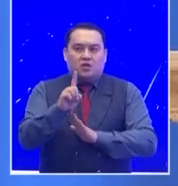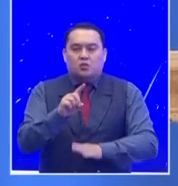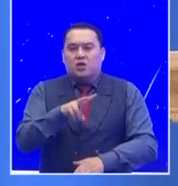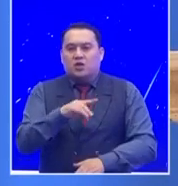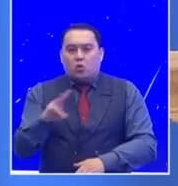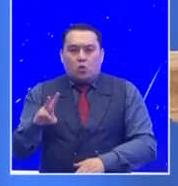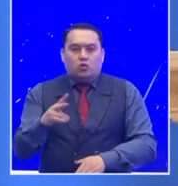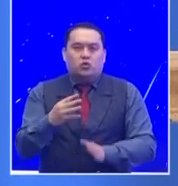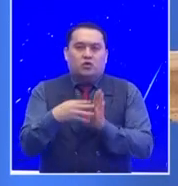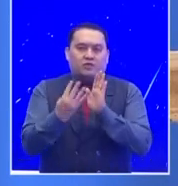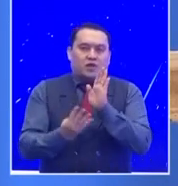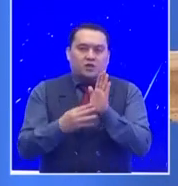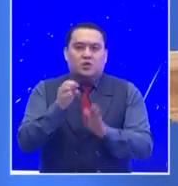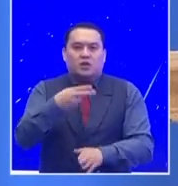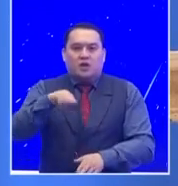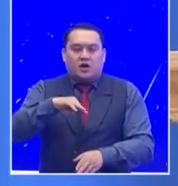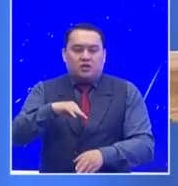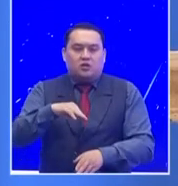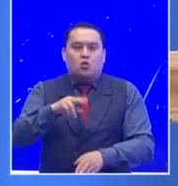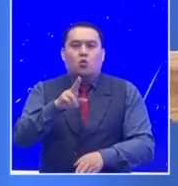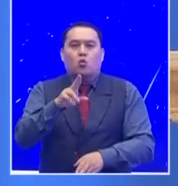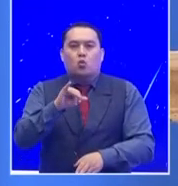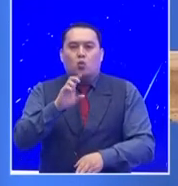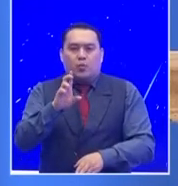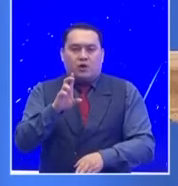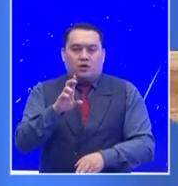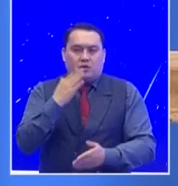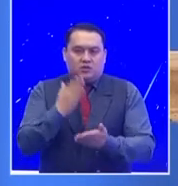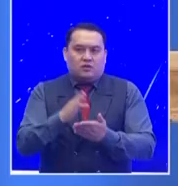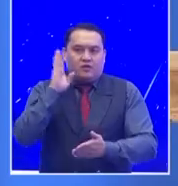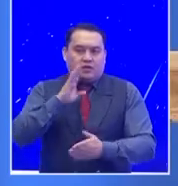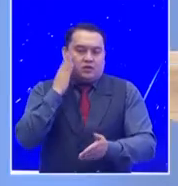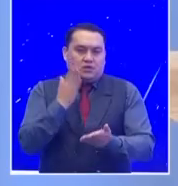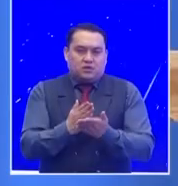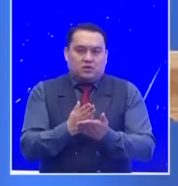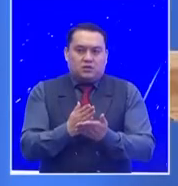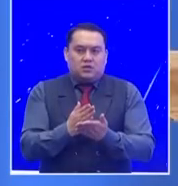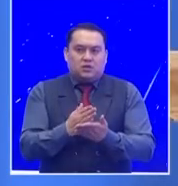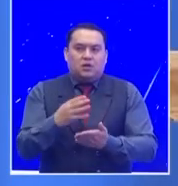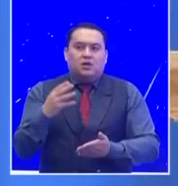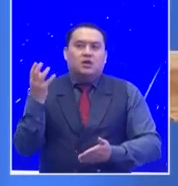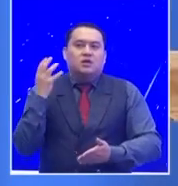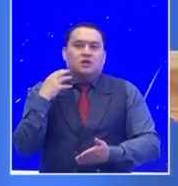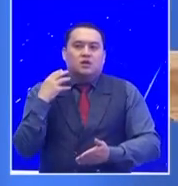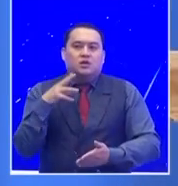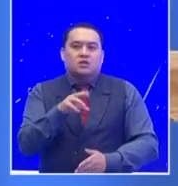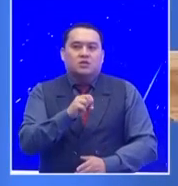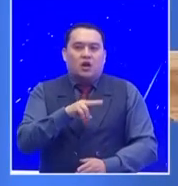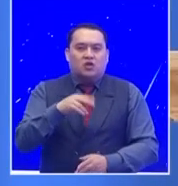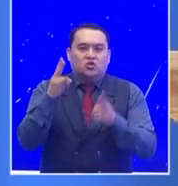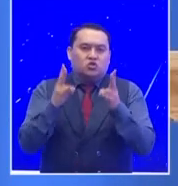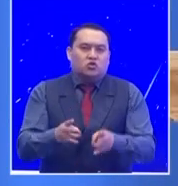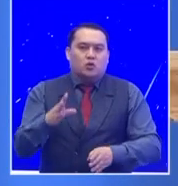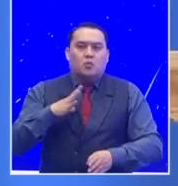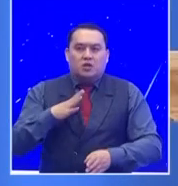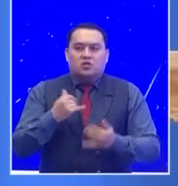до 19 миллиардов кубов Капчагайского это водохранилища. Кызылагайское водохранилище, где трагедия